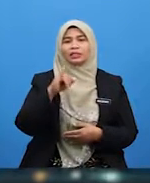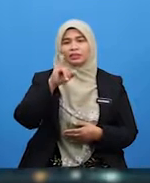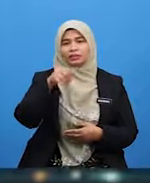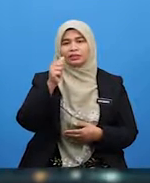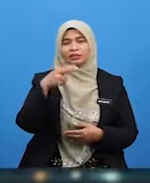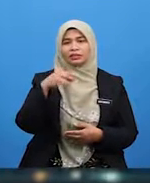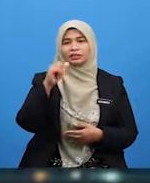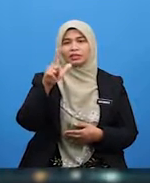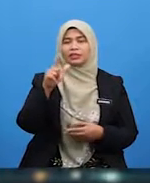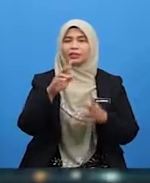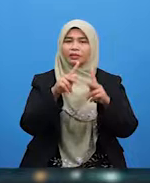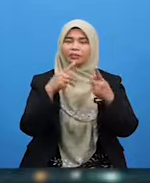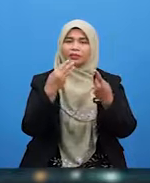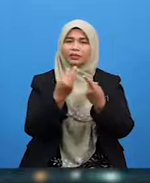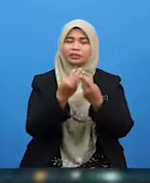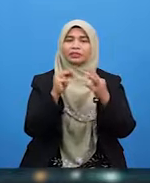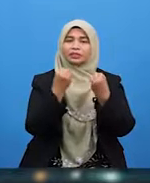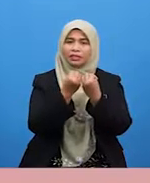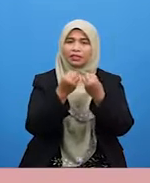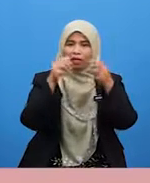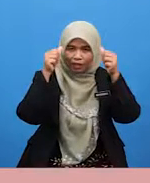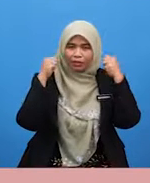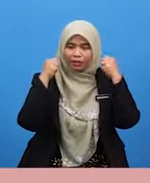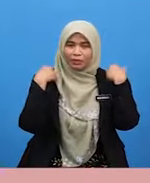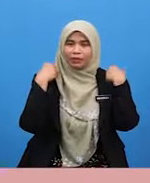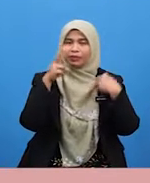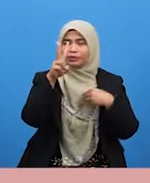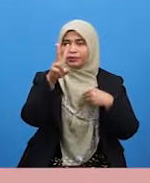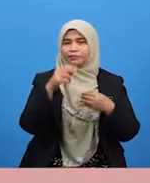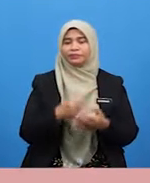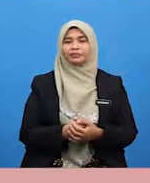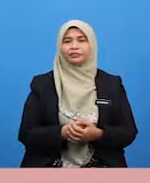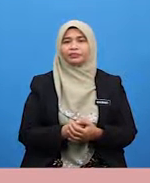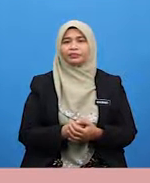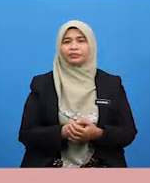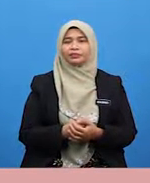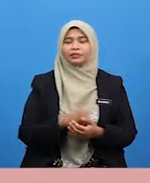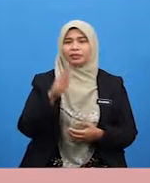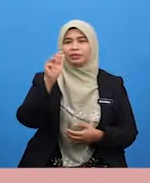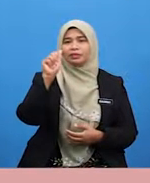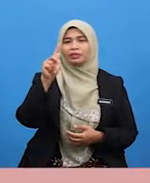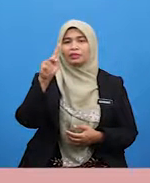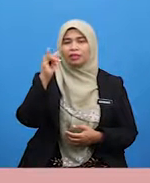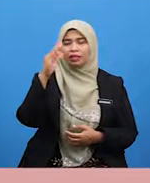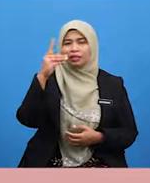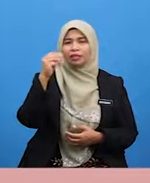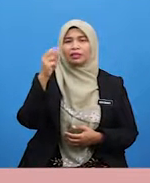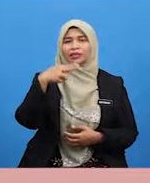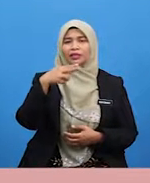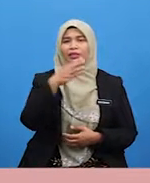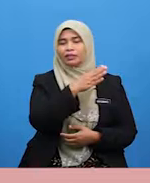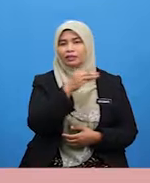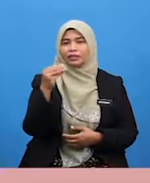Arab terbahagi kepada dua bahagian, iaitu jahil akidah dan jahil akhlak. Jahil